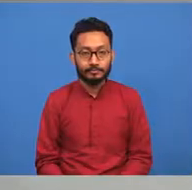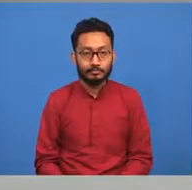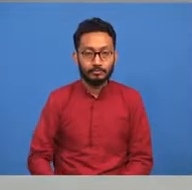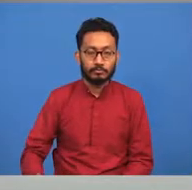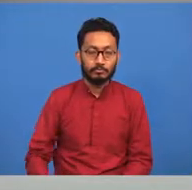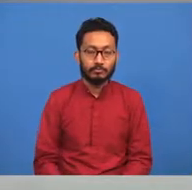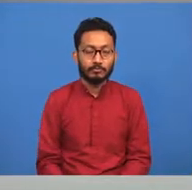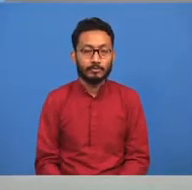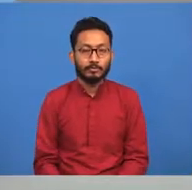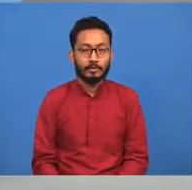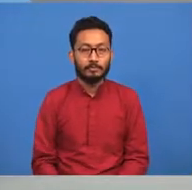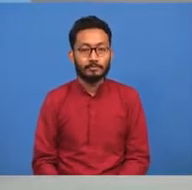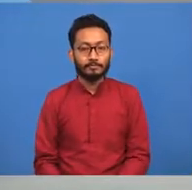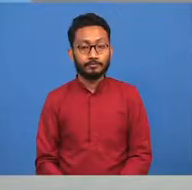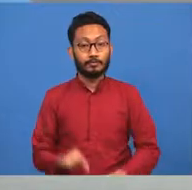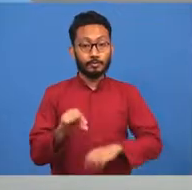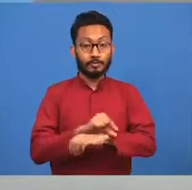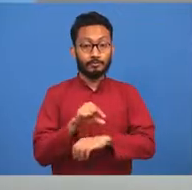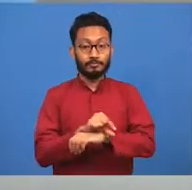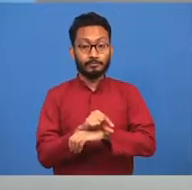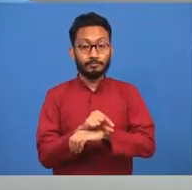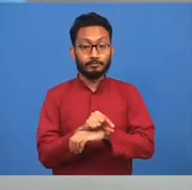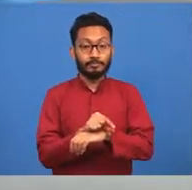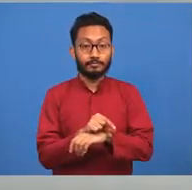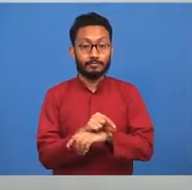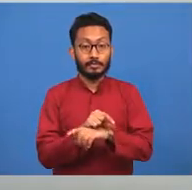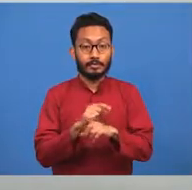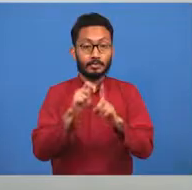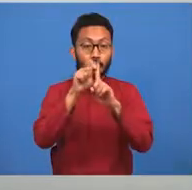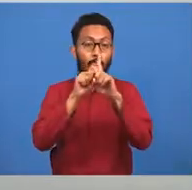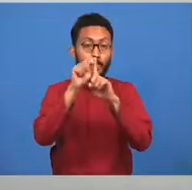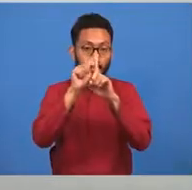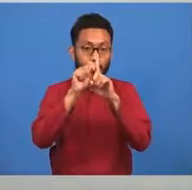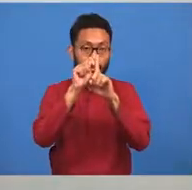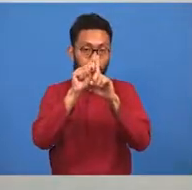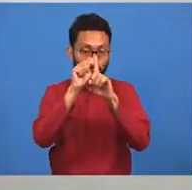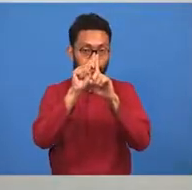Okey. So guna ban balik termometer untuk kacau campuran larutan ini